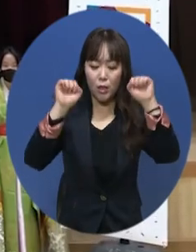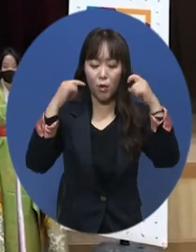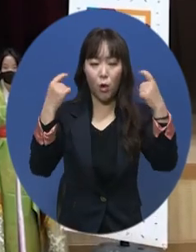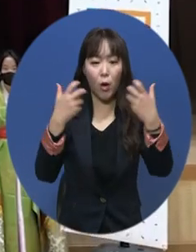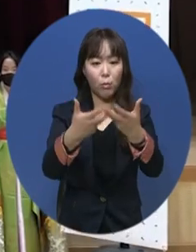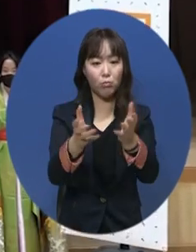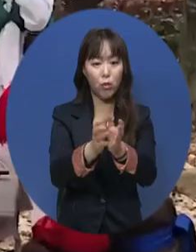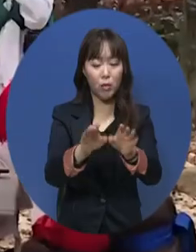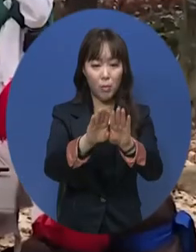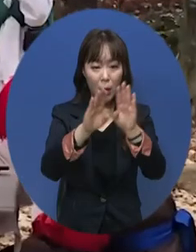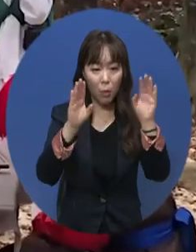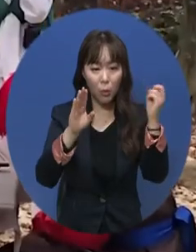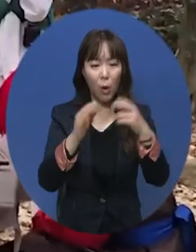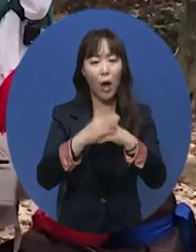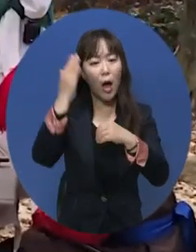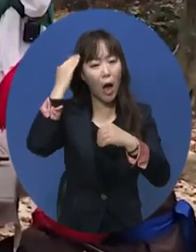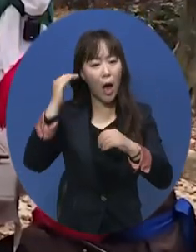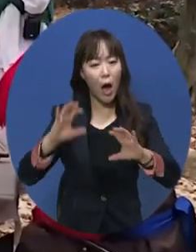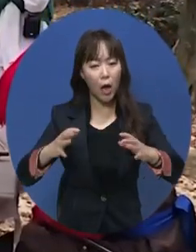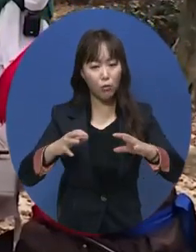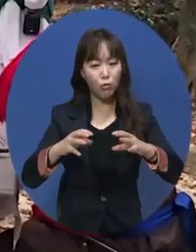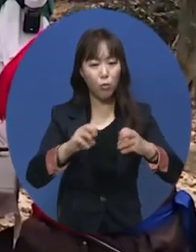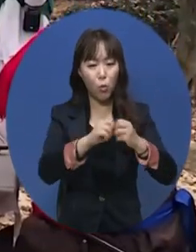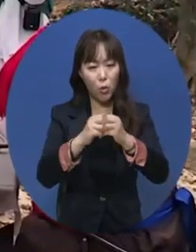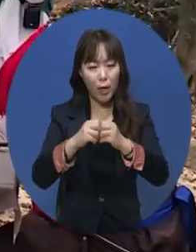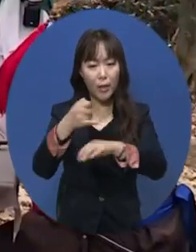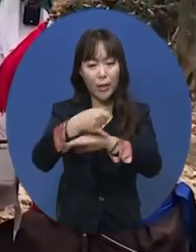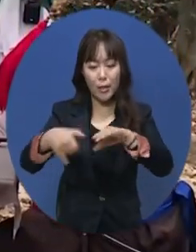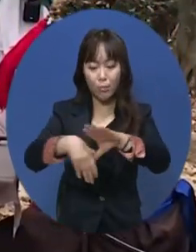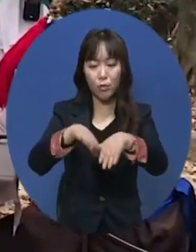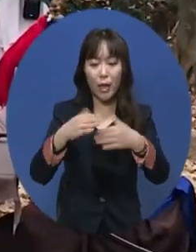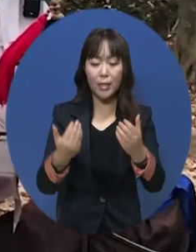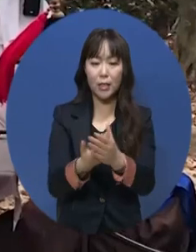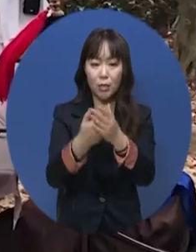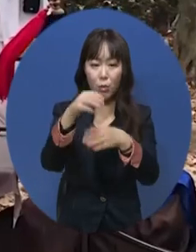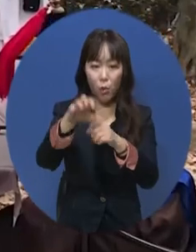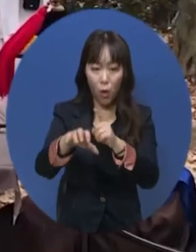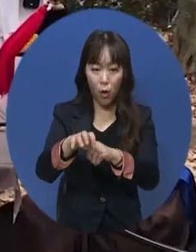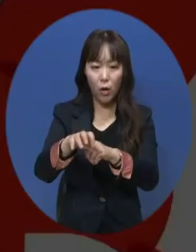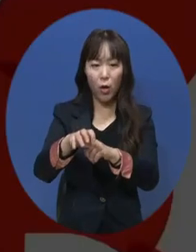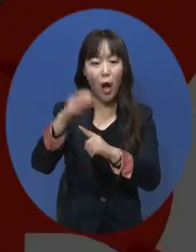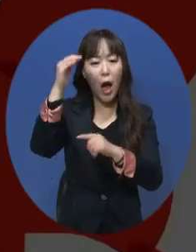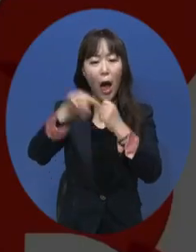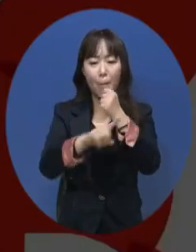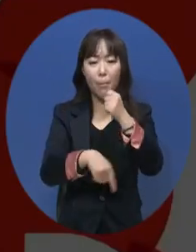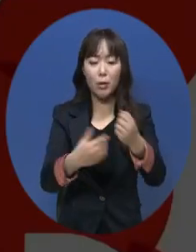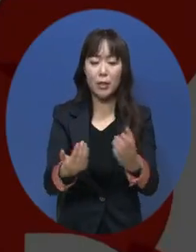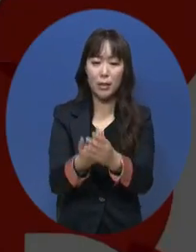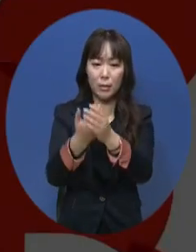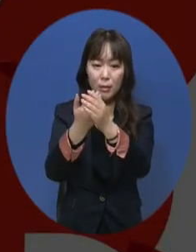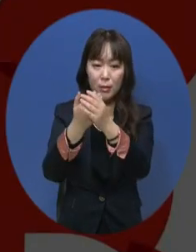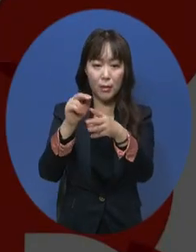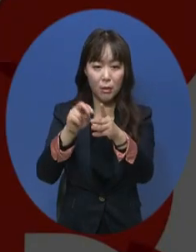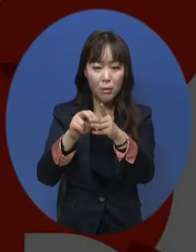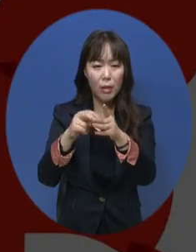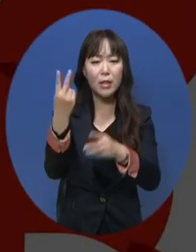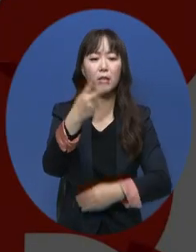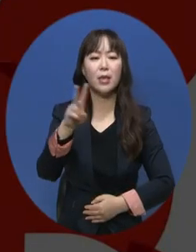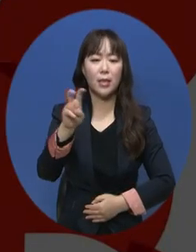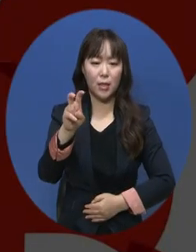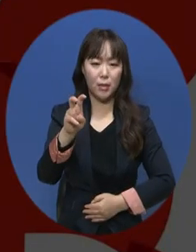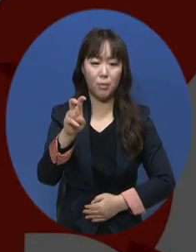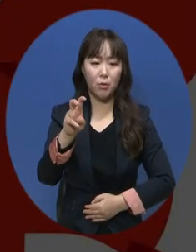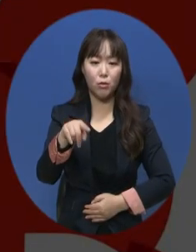문화체육관광부가 주최하고 한국공예 디자인문화진흥원과 한복진흥센터가 주관하는 2020 한복문화주간